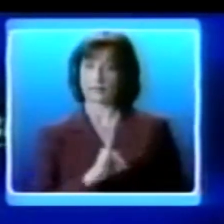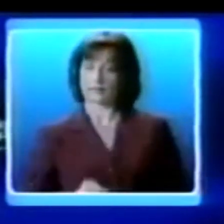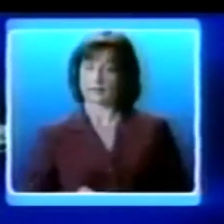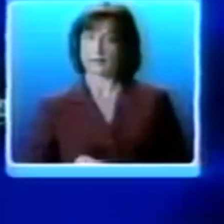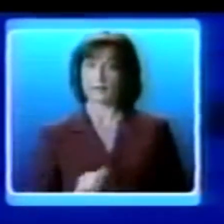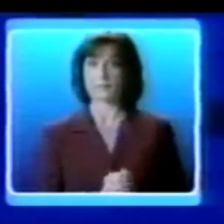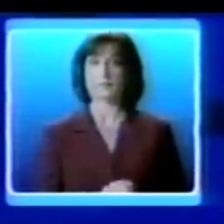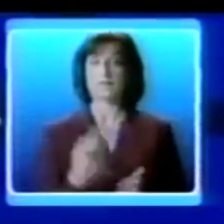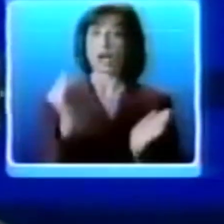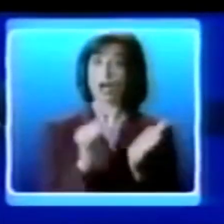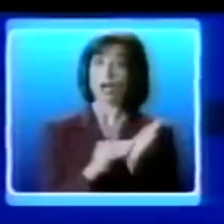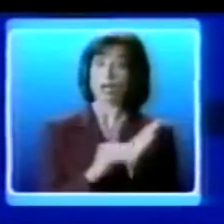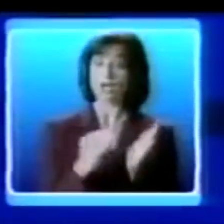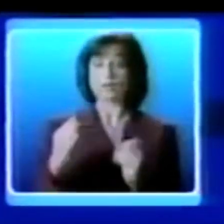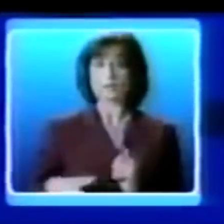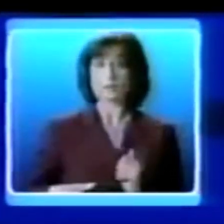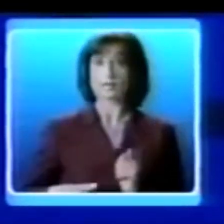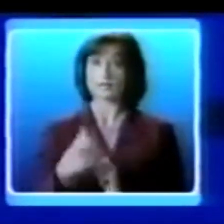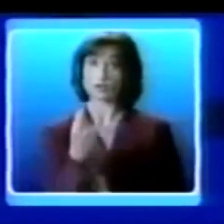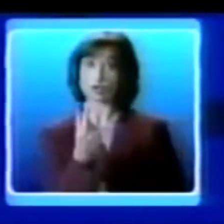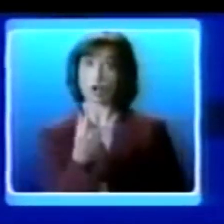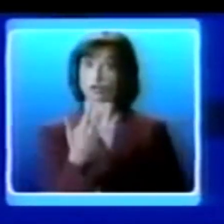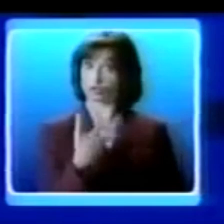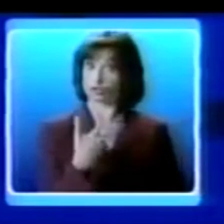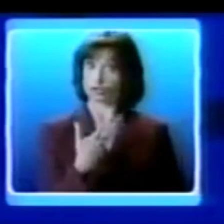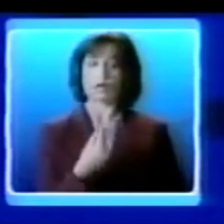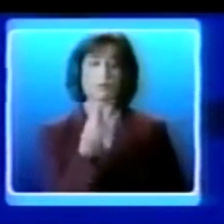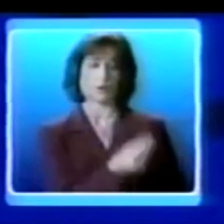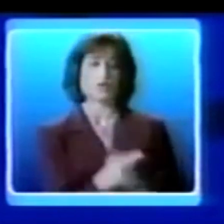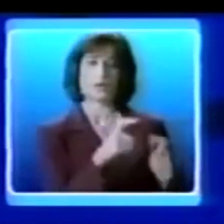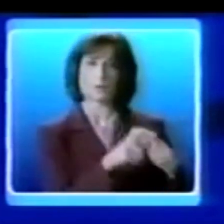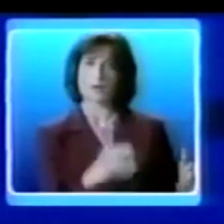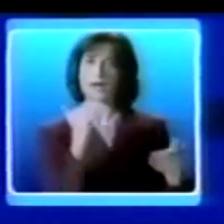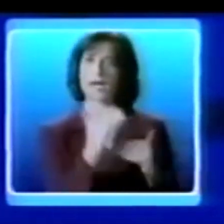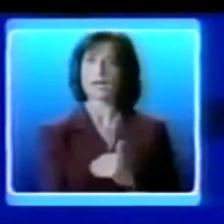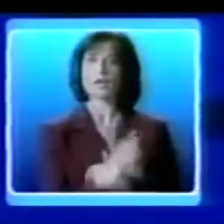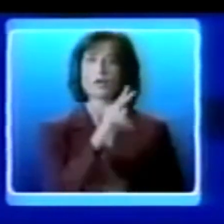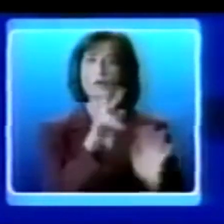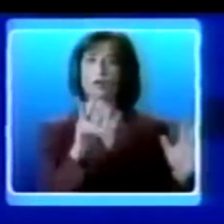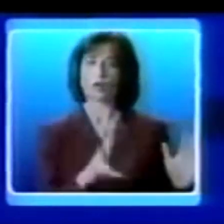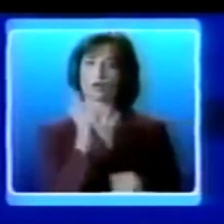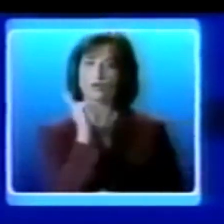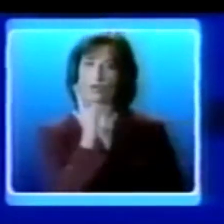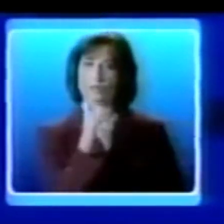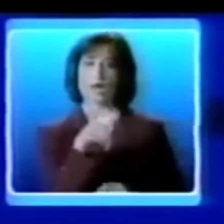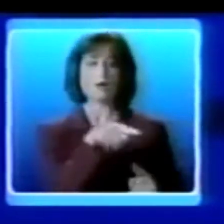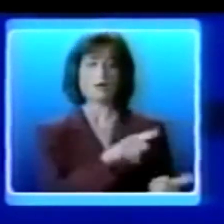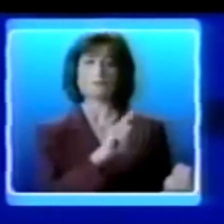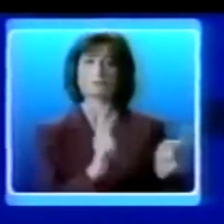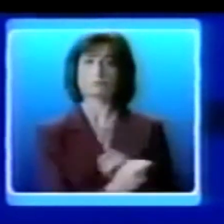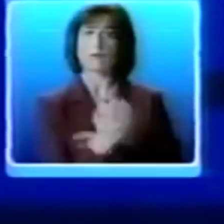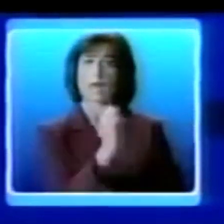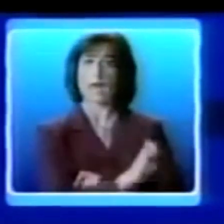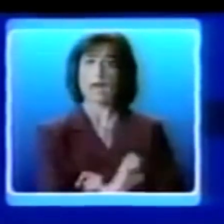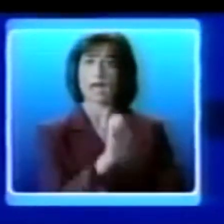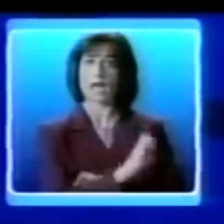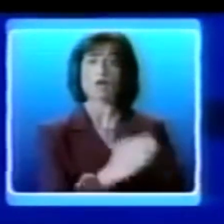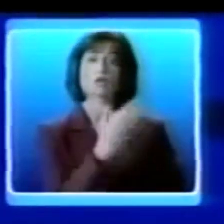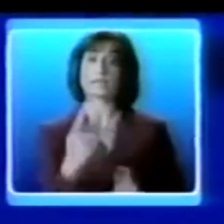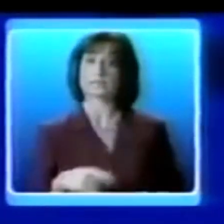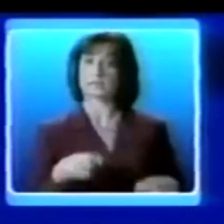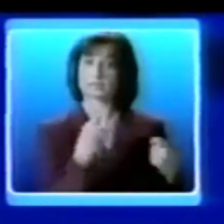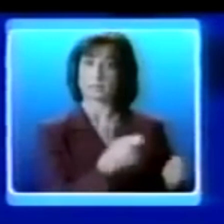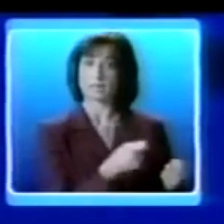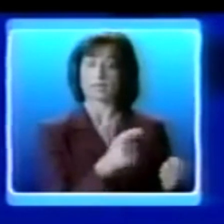1.936,27 lire. Portate in banca i soldi che avete a caso in tasca entro il 28 febbraio. Ve li cambieranno in euro senza